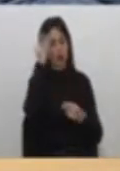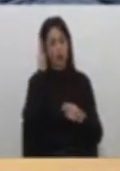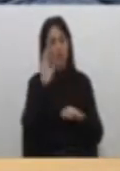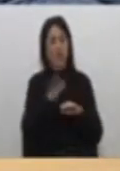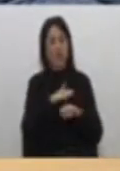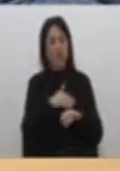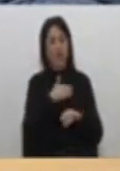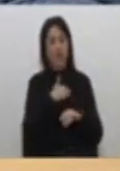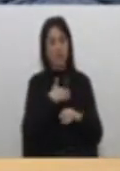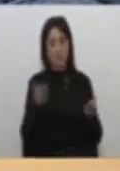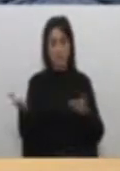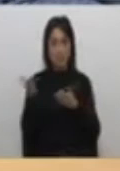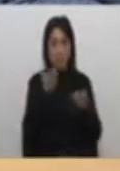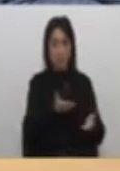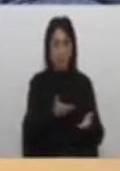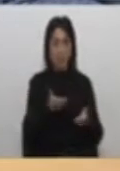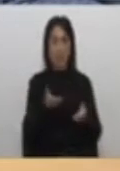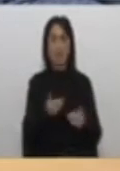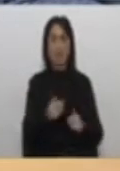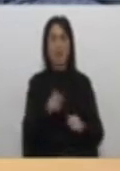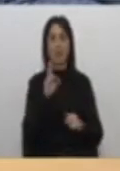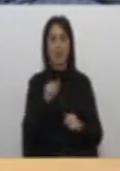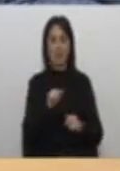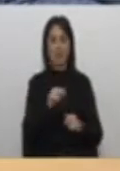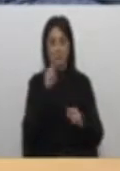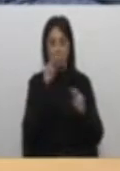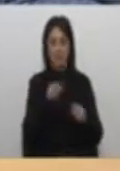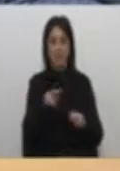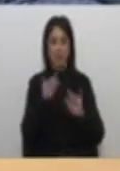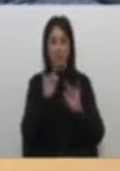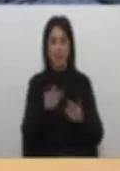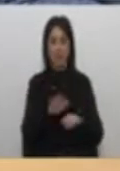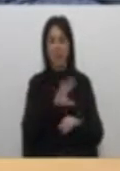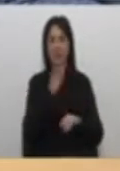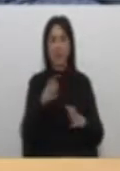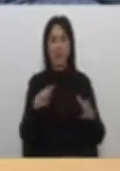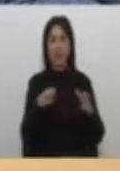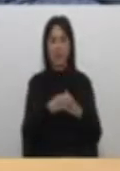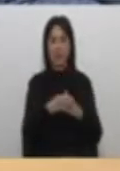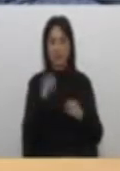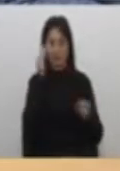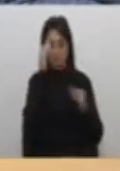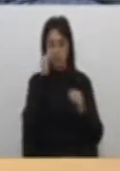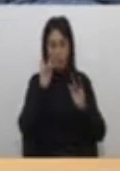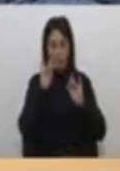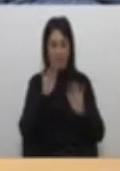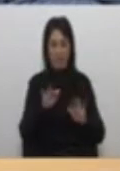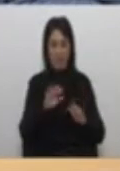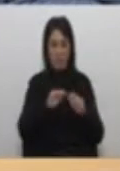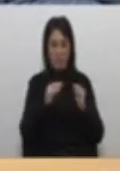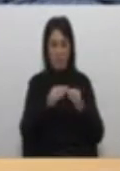ინდებით, შემობძანდით ამ დარბაში და მიმხედოთ საქმეს. და ყველა ერთად ვიმსჯელოთ საქმეებზე და იმ